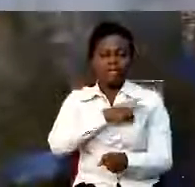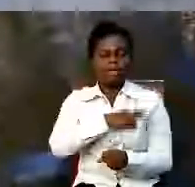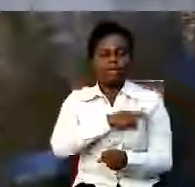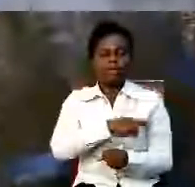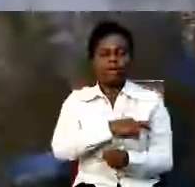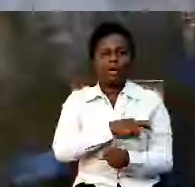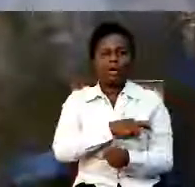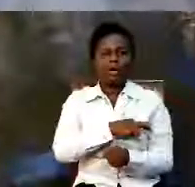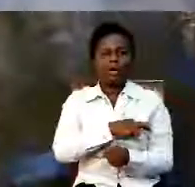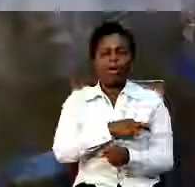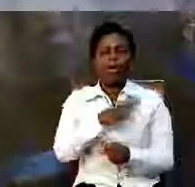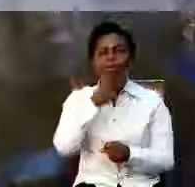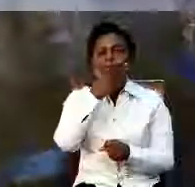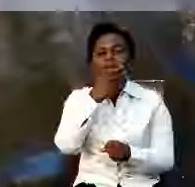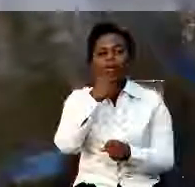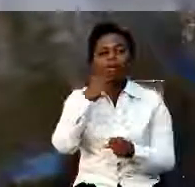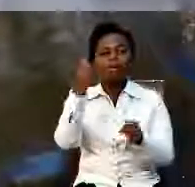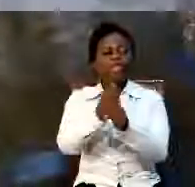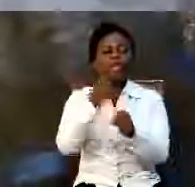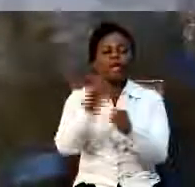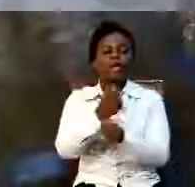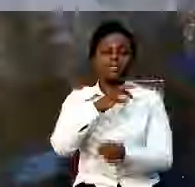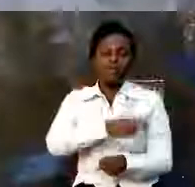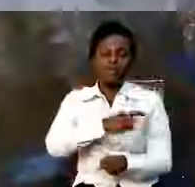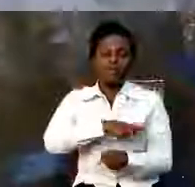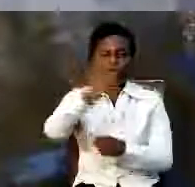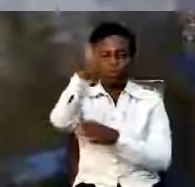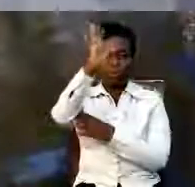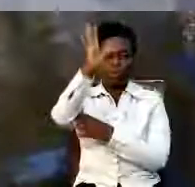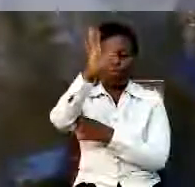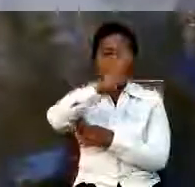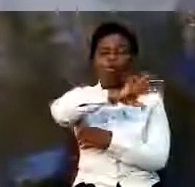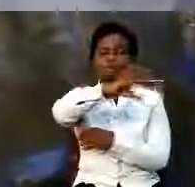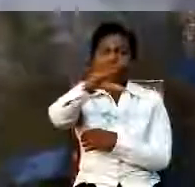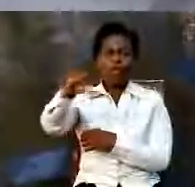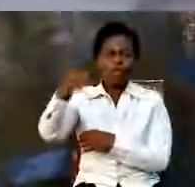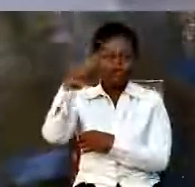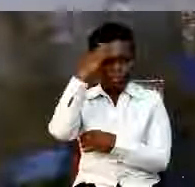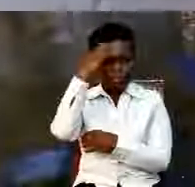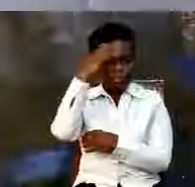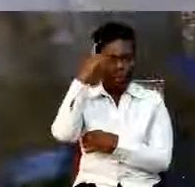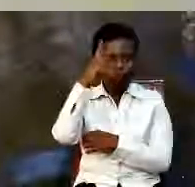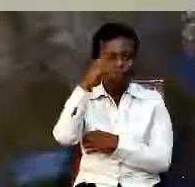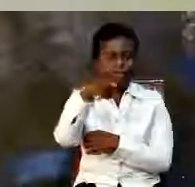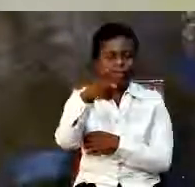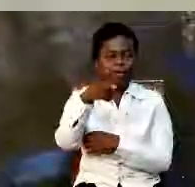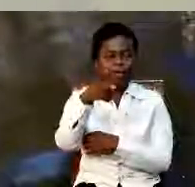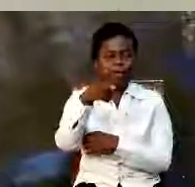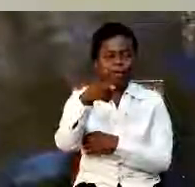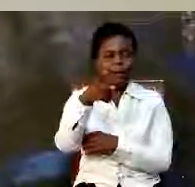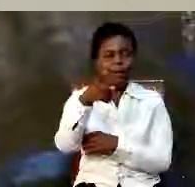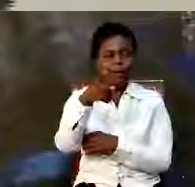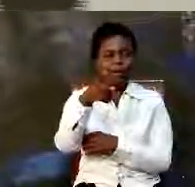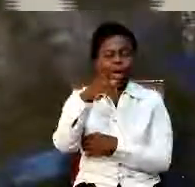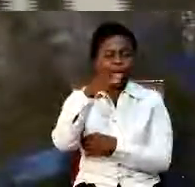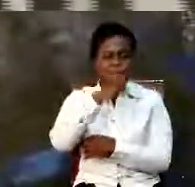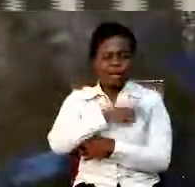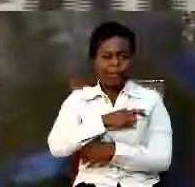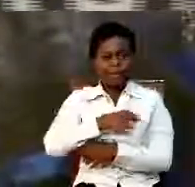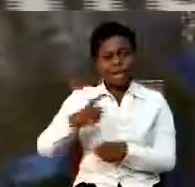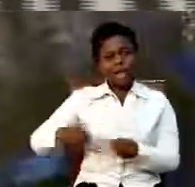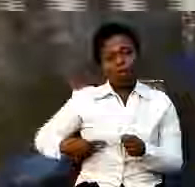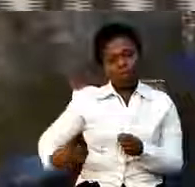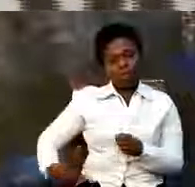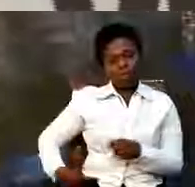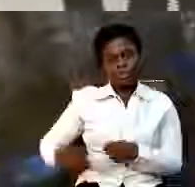wana shughuli zao, nyosha mikono huko uliko. Sasa wote mnajua ukiwa na mwajiri, mwajiri wako au